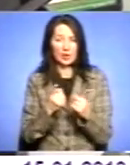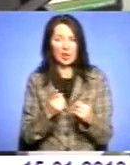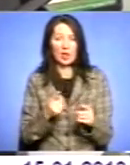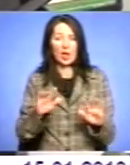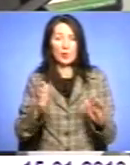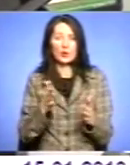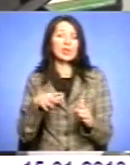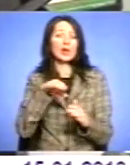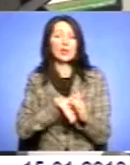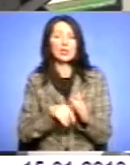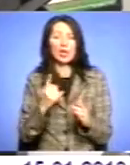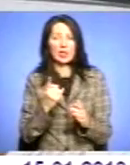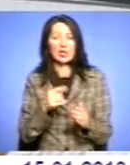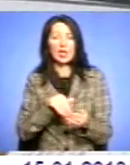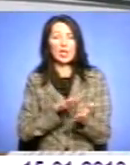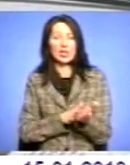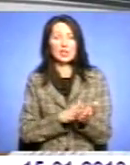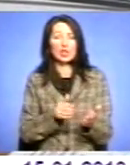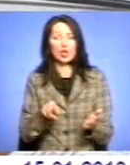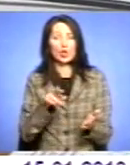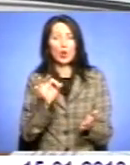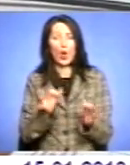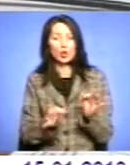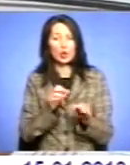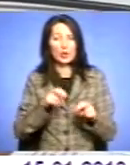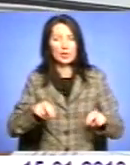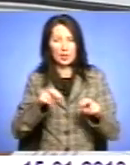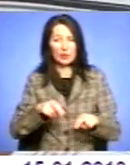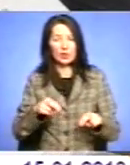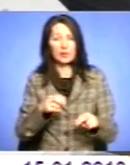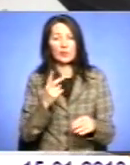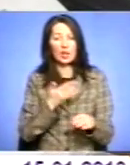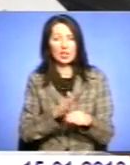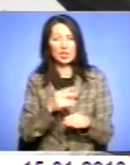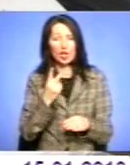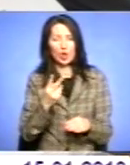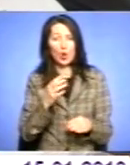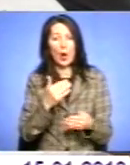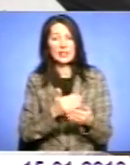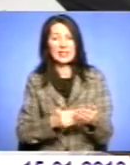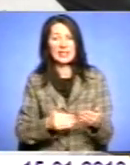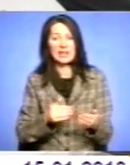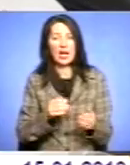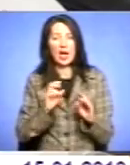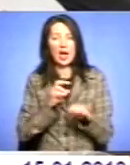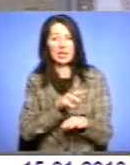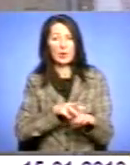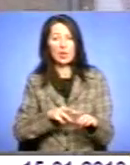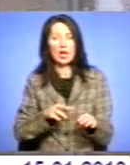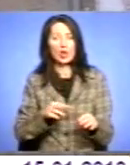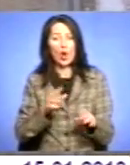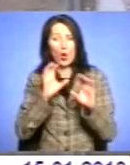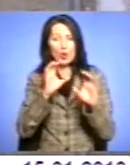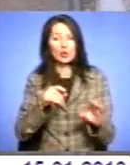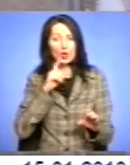єдиного реєстру досудових розслідувань. Заведене кримінальне провадження за частиною 2 статті 187 Кримінального кодексу України – розбій.